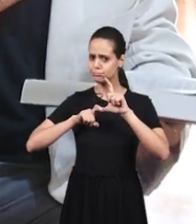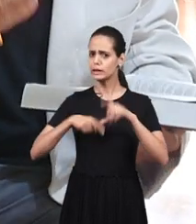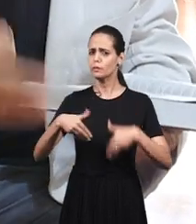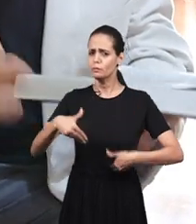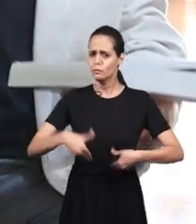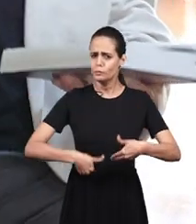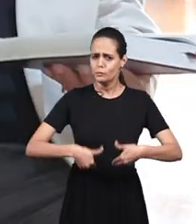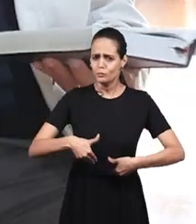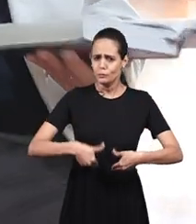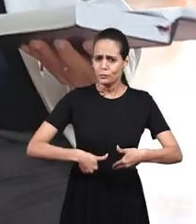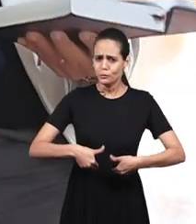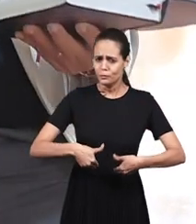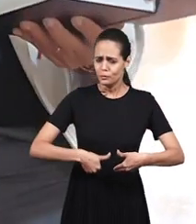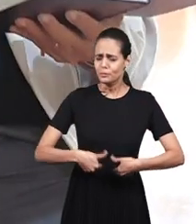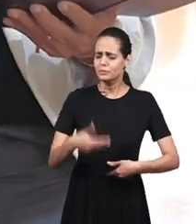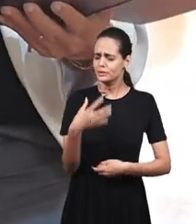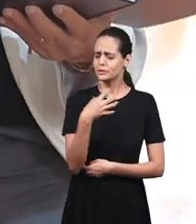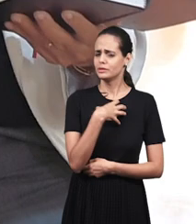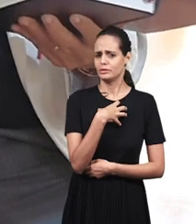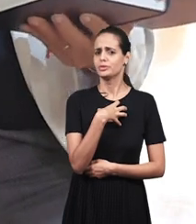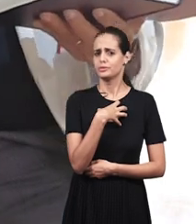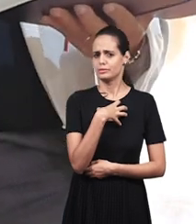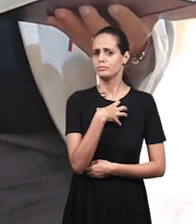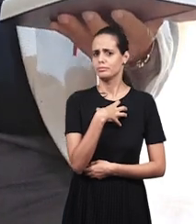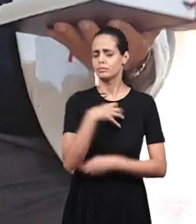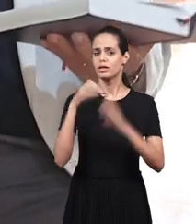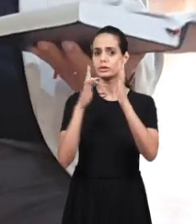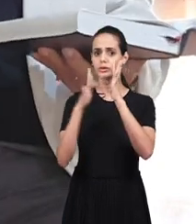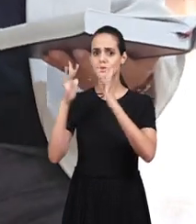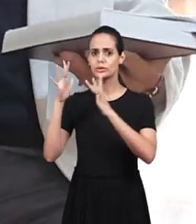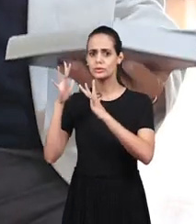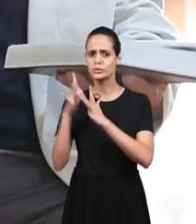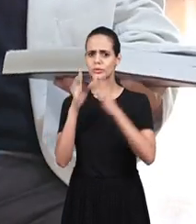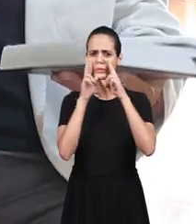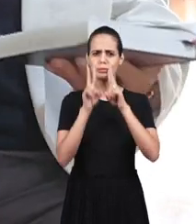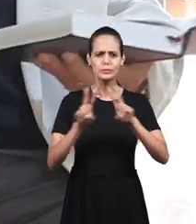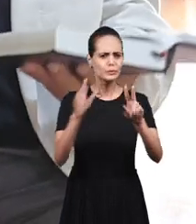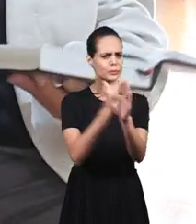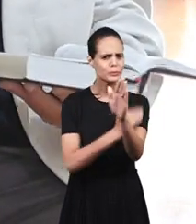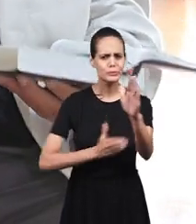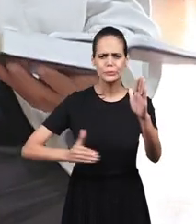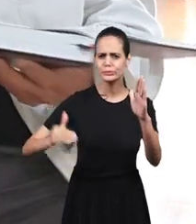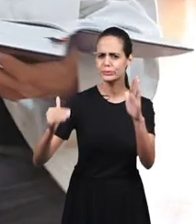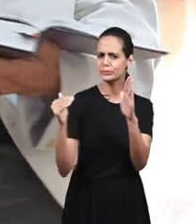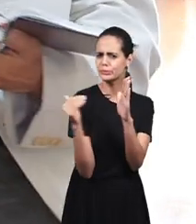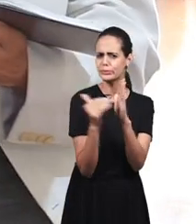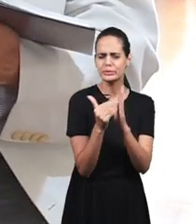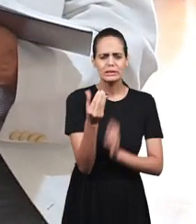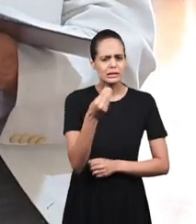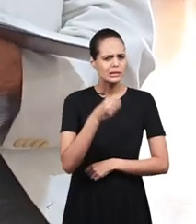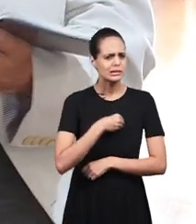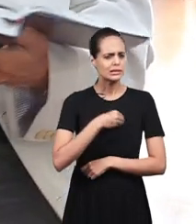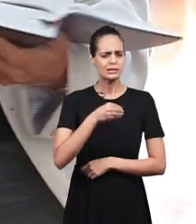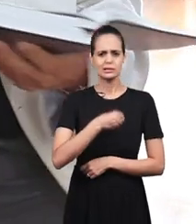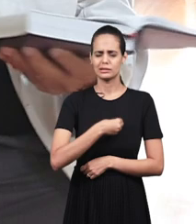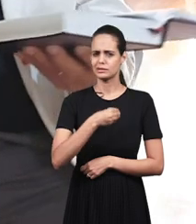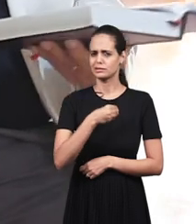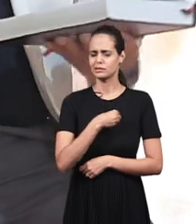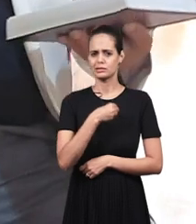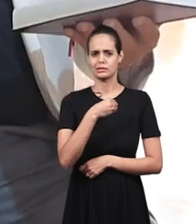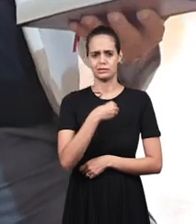il a eu besoin, des besoins, il a vécu la famine, il a